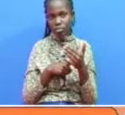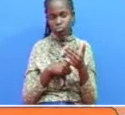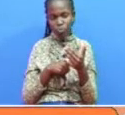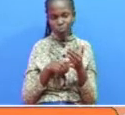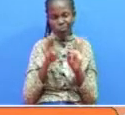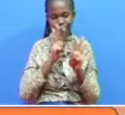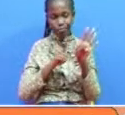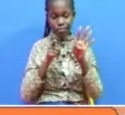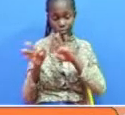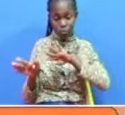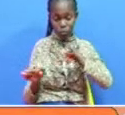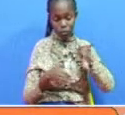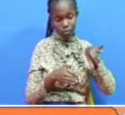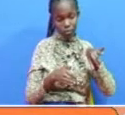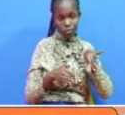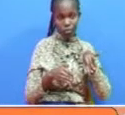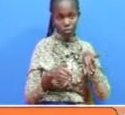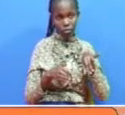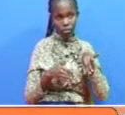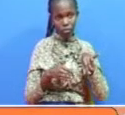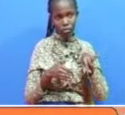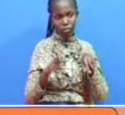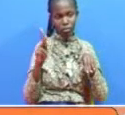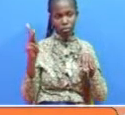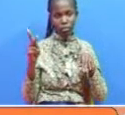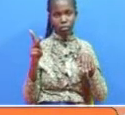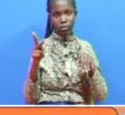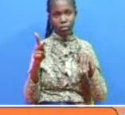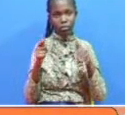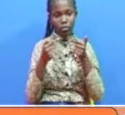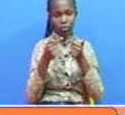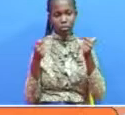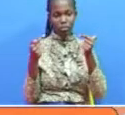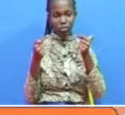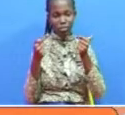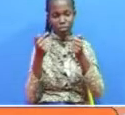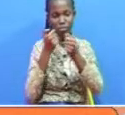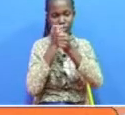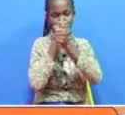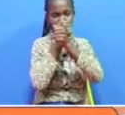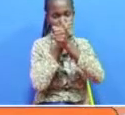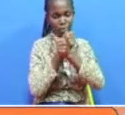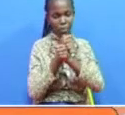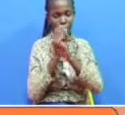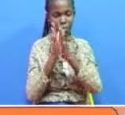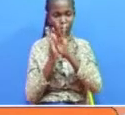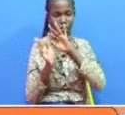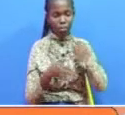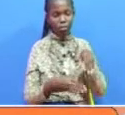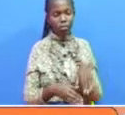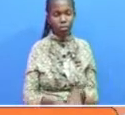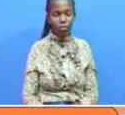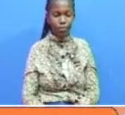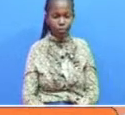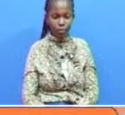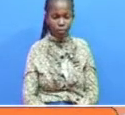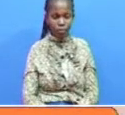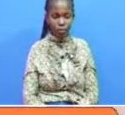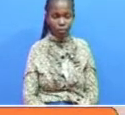metuo ee na nikana kusia ndhi ya Kenya kuisa kuhithiwa na nduthi Kennedy Mulinge na watumba nisia